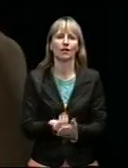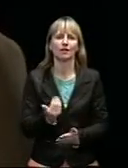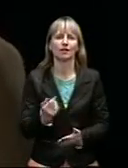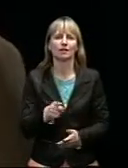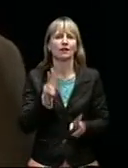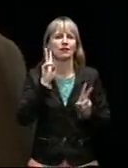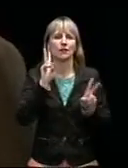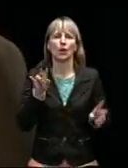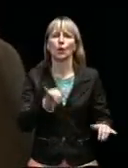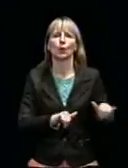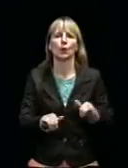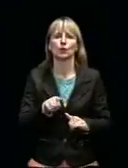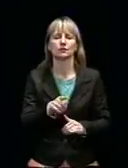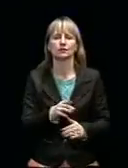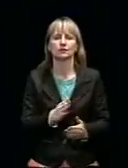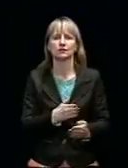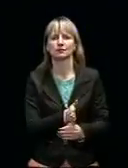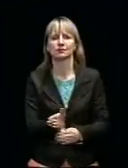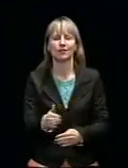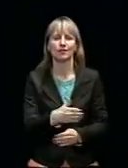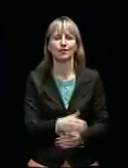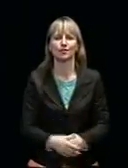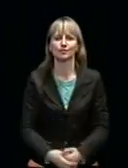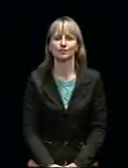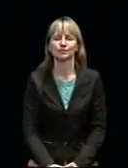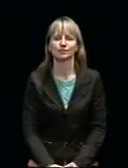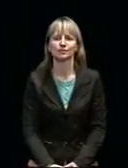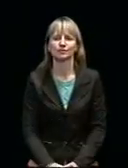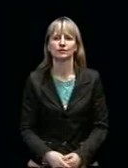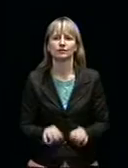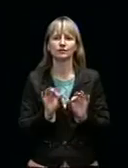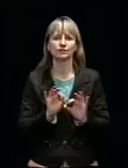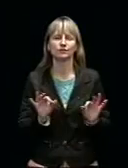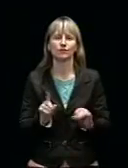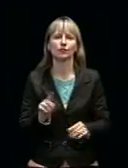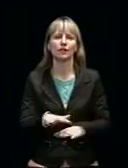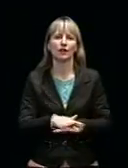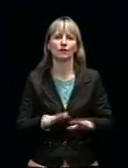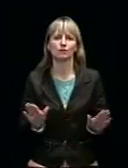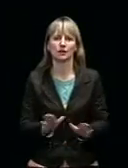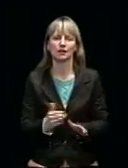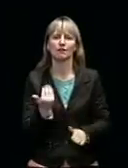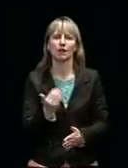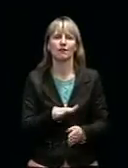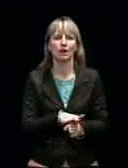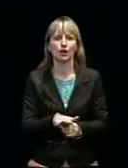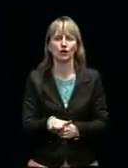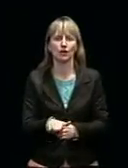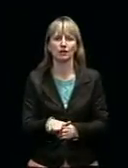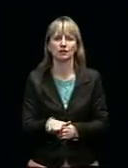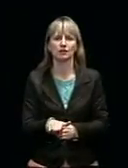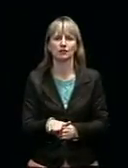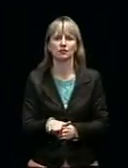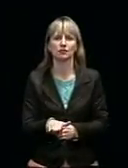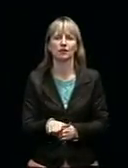не знаешь, куда тебя заведет. Ви розповідали, що народні пісні у вашому виконанні